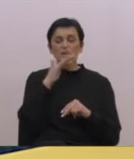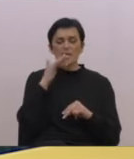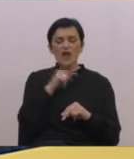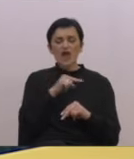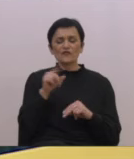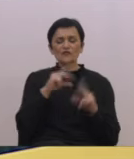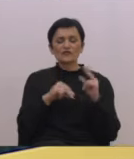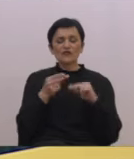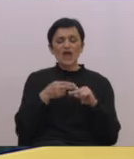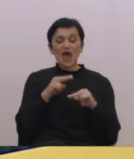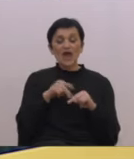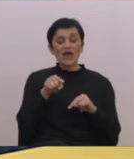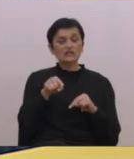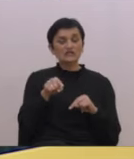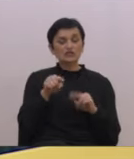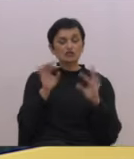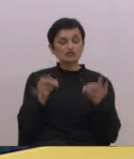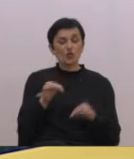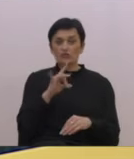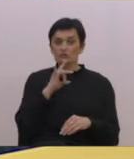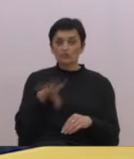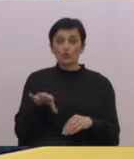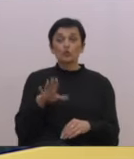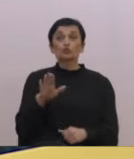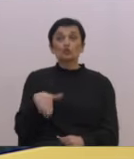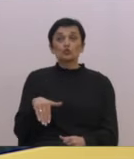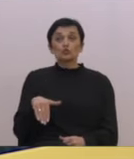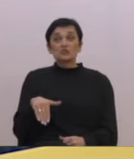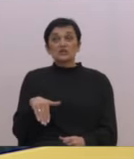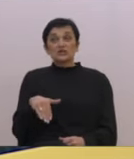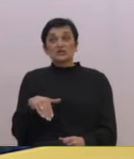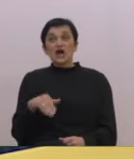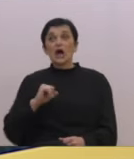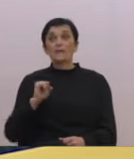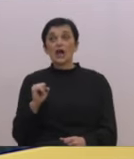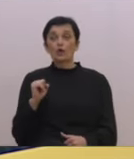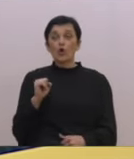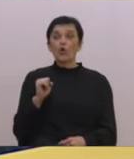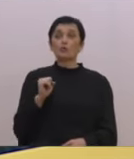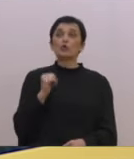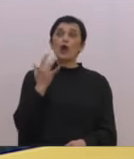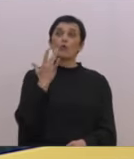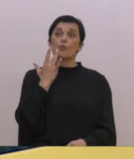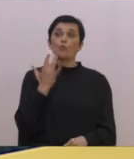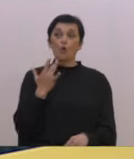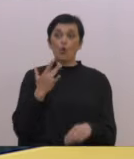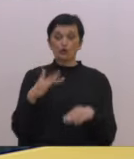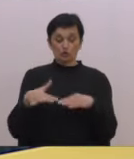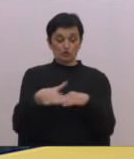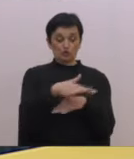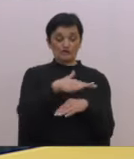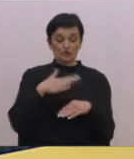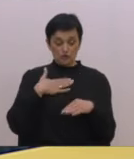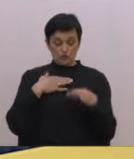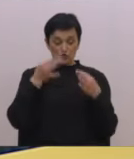რომ ეს არ იქნებოდა სწორი. თუმცა, მეგობრებო, პოლიტიკური ველი, მათ შორის შემა